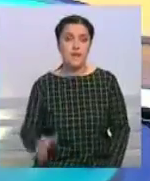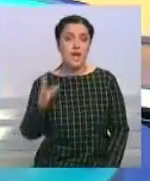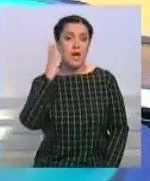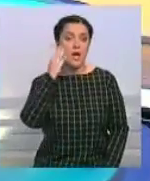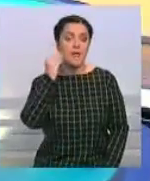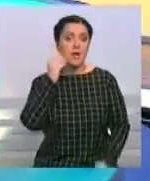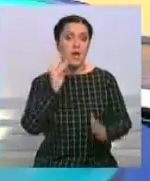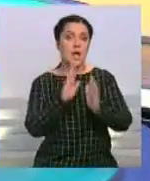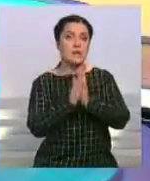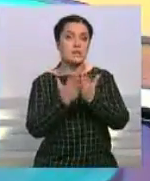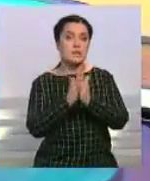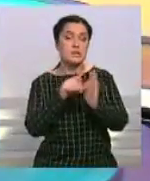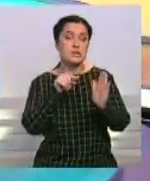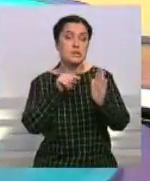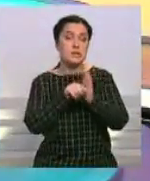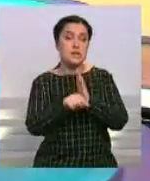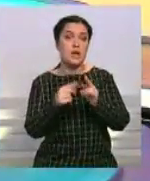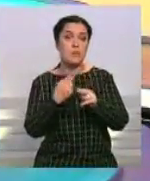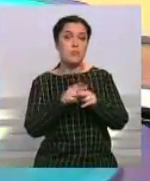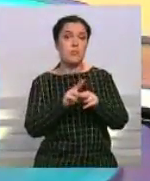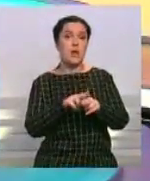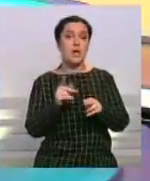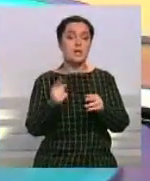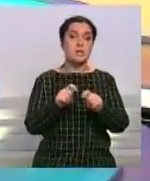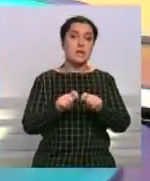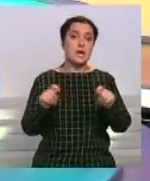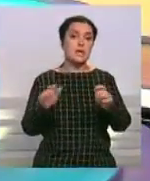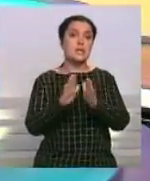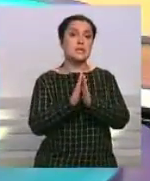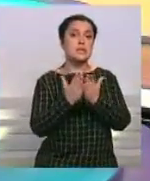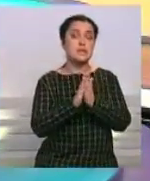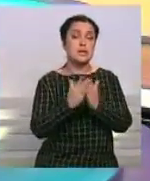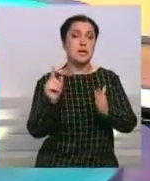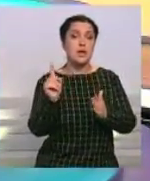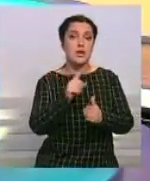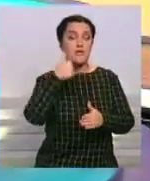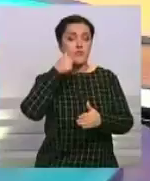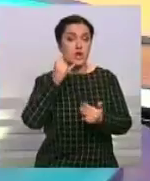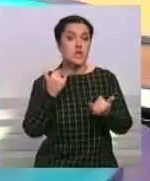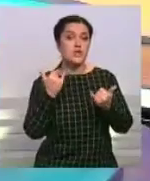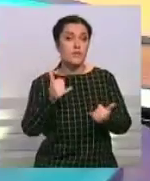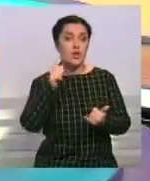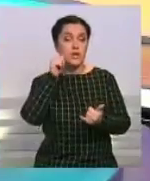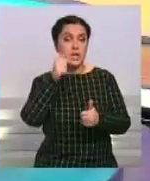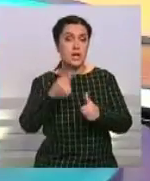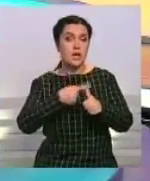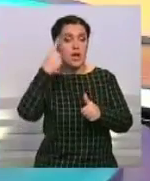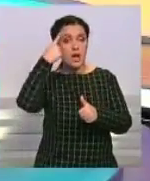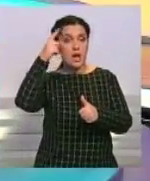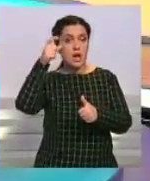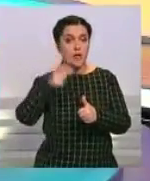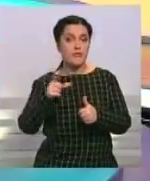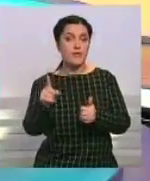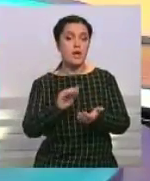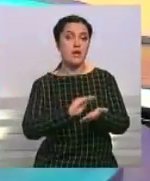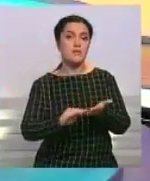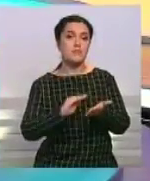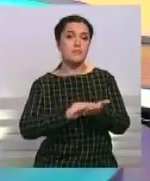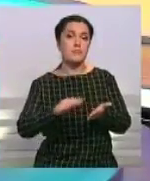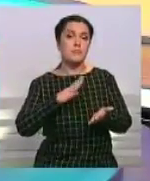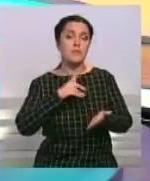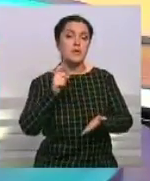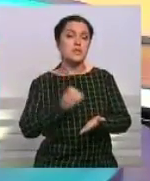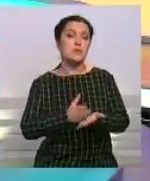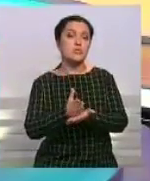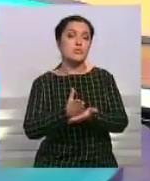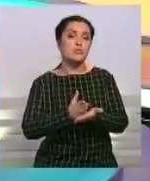форматы в национальной библиотеке прошла презентация книги традиции вчера сегодня-завтра автором этнографического 4 тоника выступил